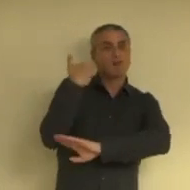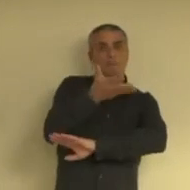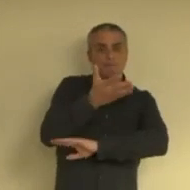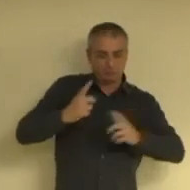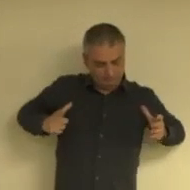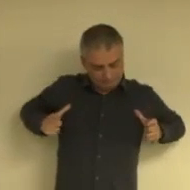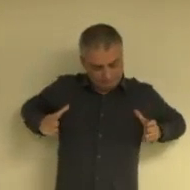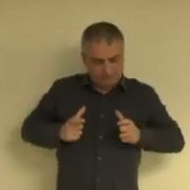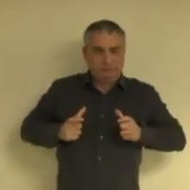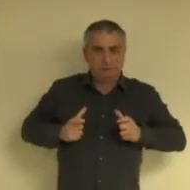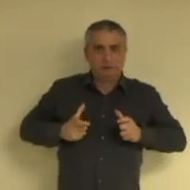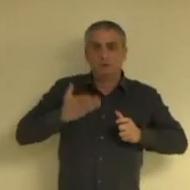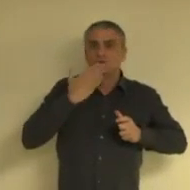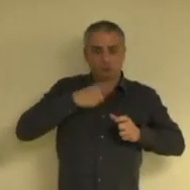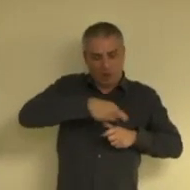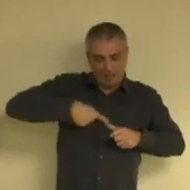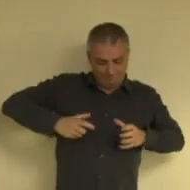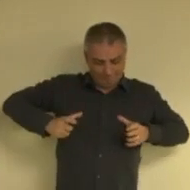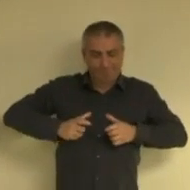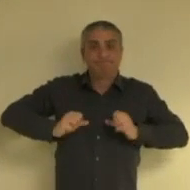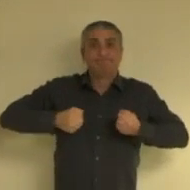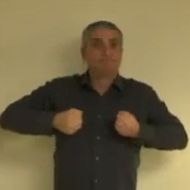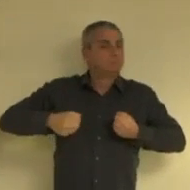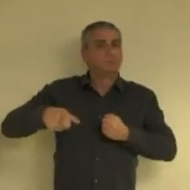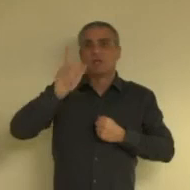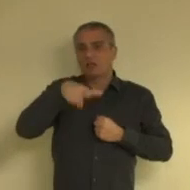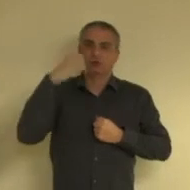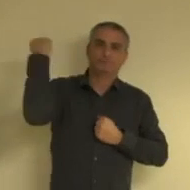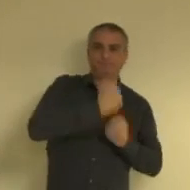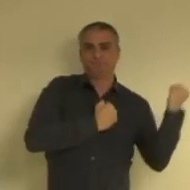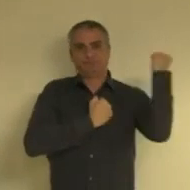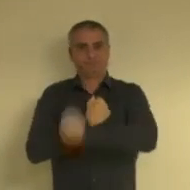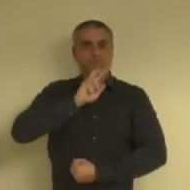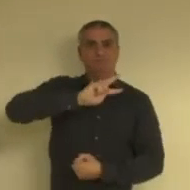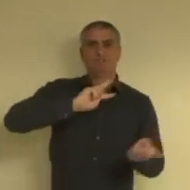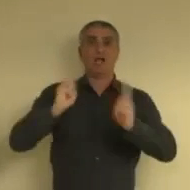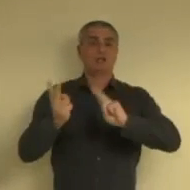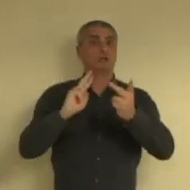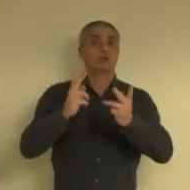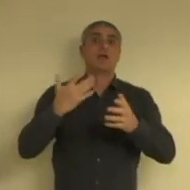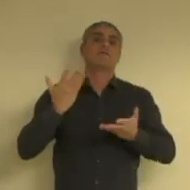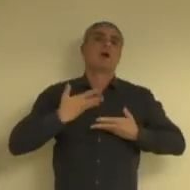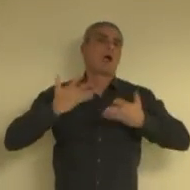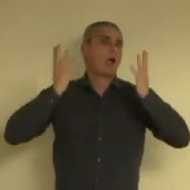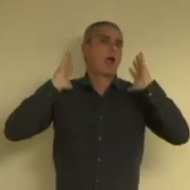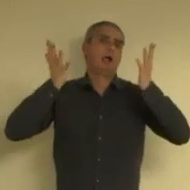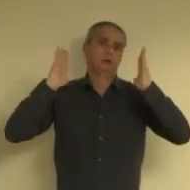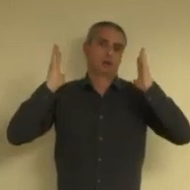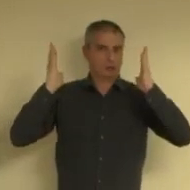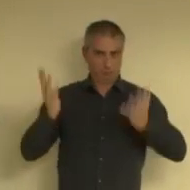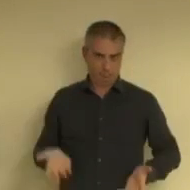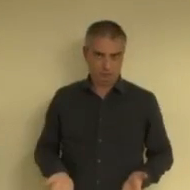החיצוני צר על חומות ירושלים, יד איש נשלחה באחיו, והאסון לא איחר